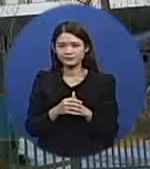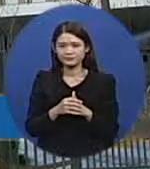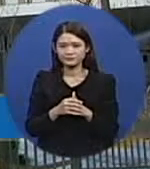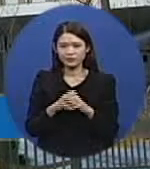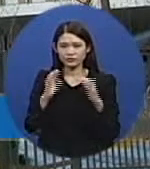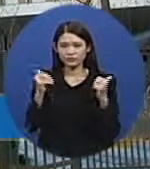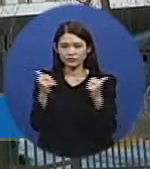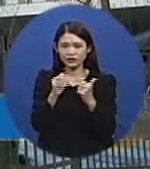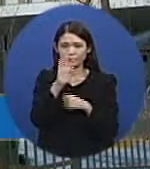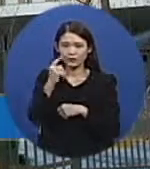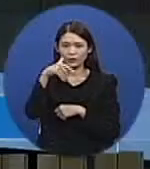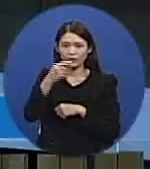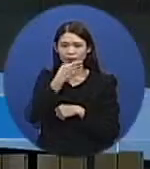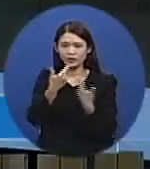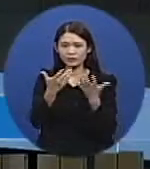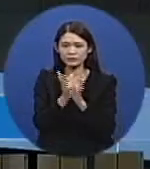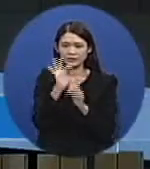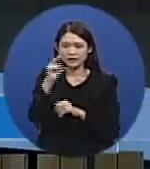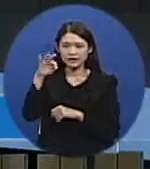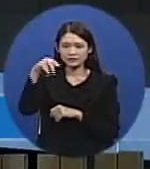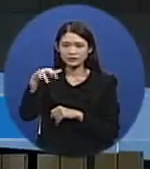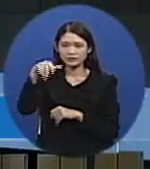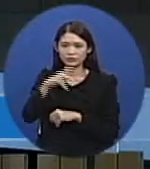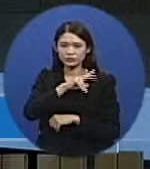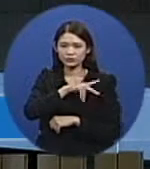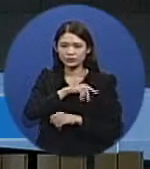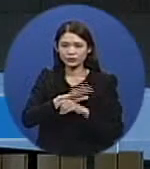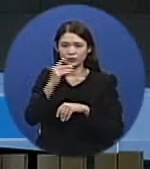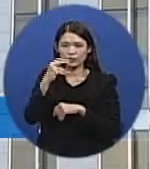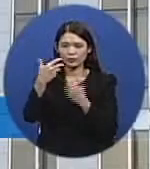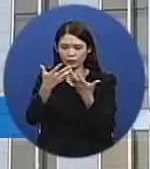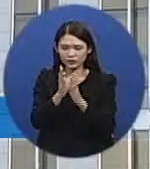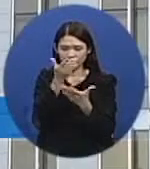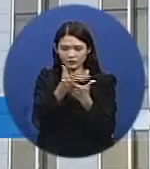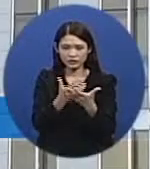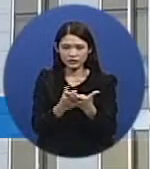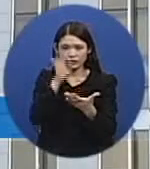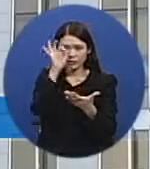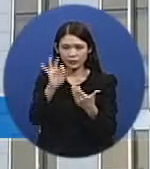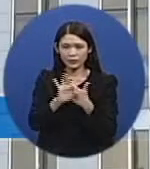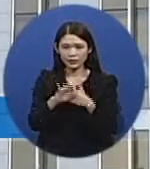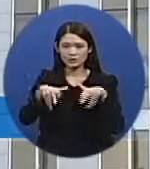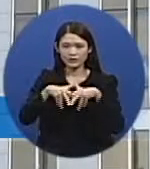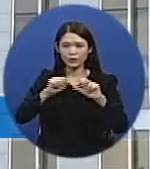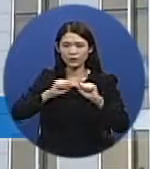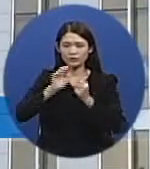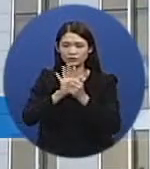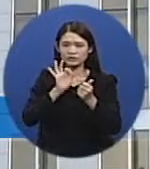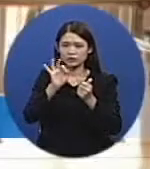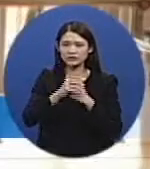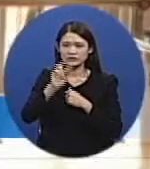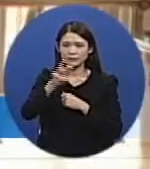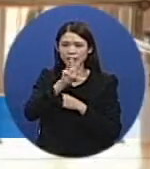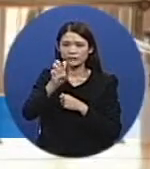국회 보건복지위원회 양승조 의원이 보건복지부로부터 받은 자료에 따르면 장애인 활동지원금 335만